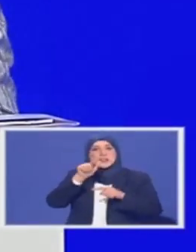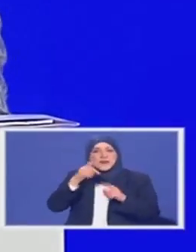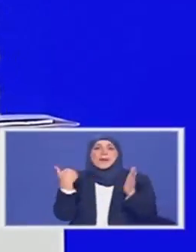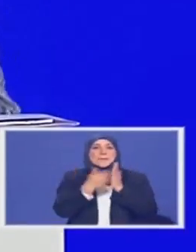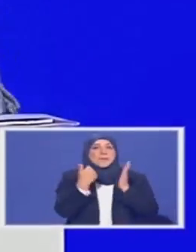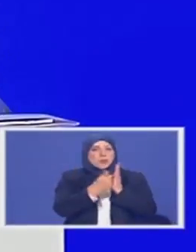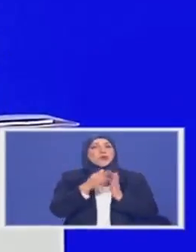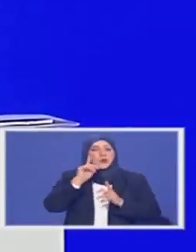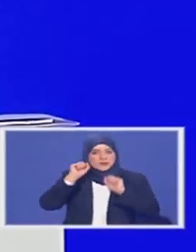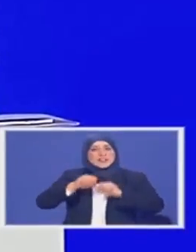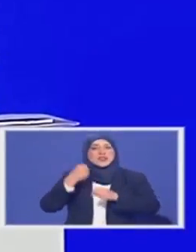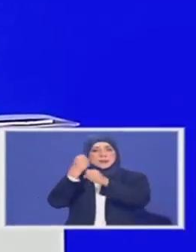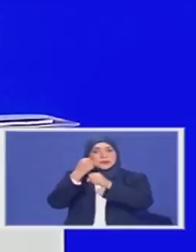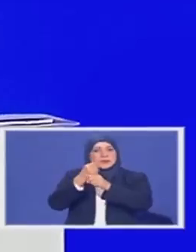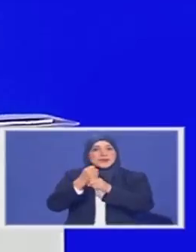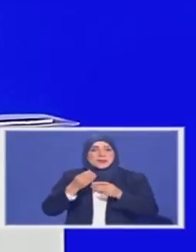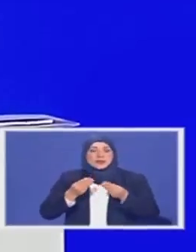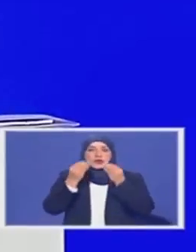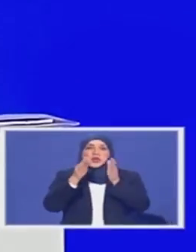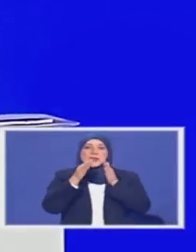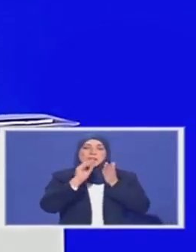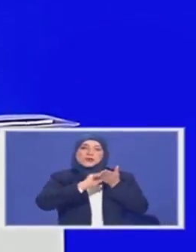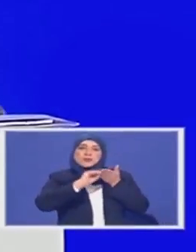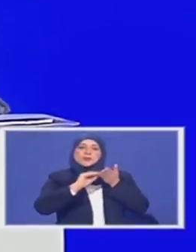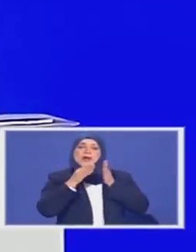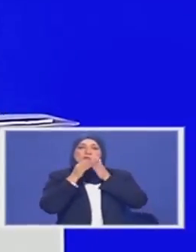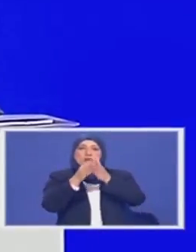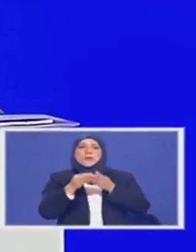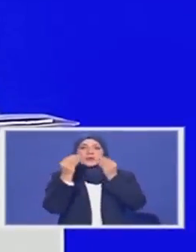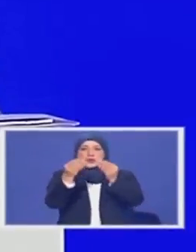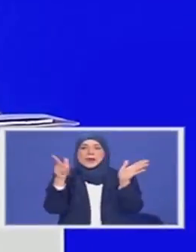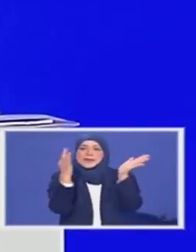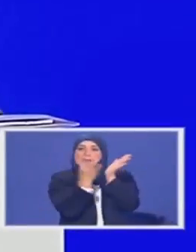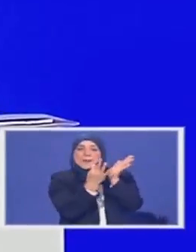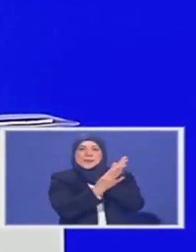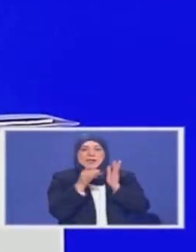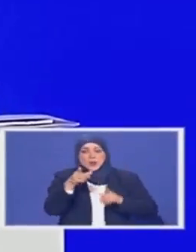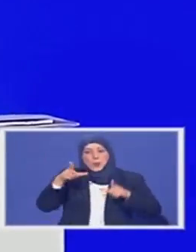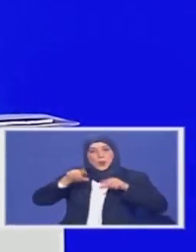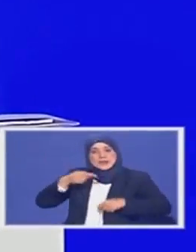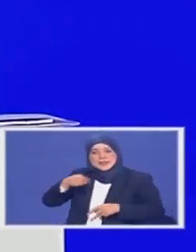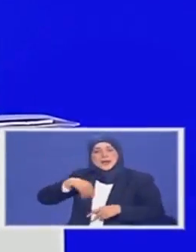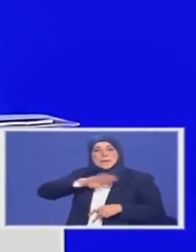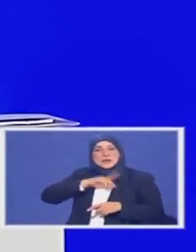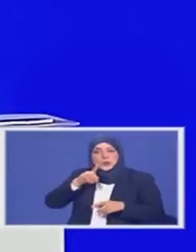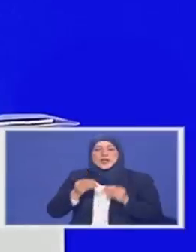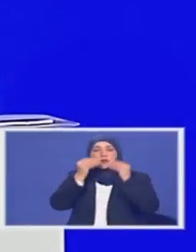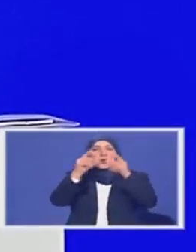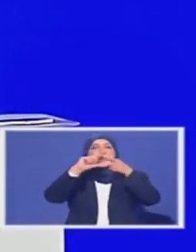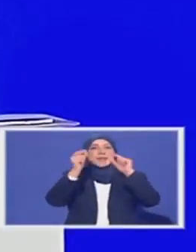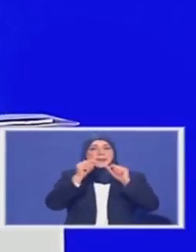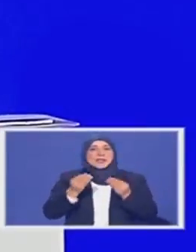هذا تقدم الطلب هذية في عبر التطبيق، ووزارة الإشراف حسب التبرير معناها